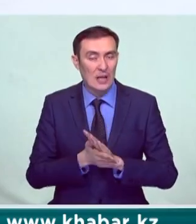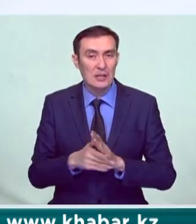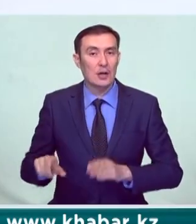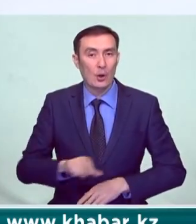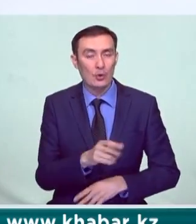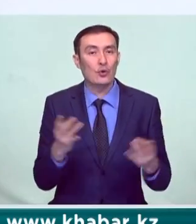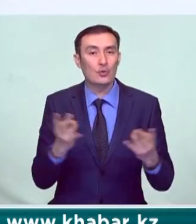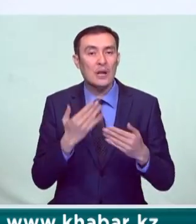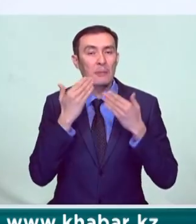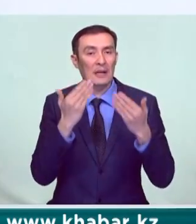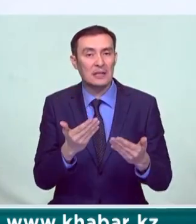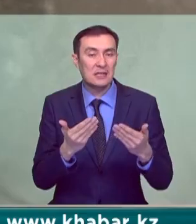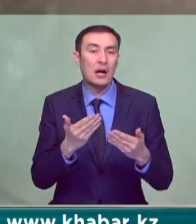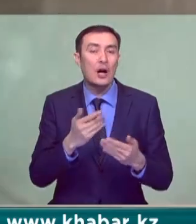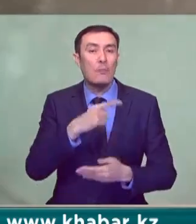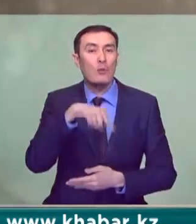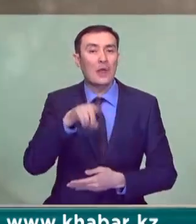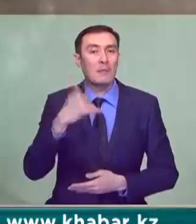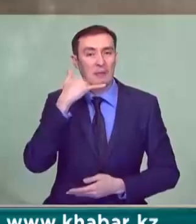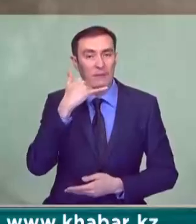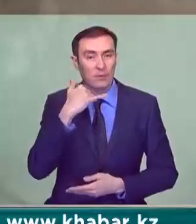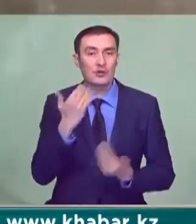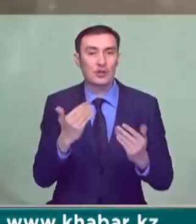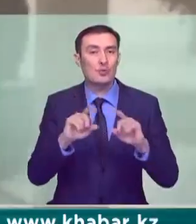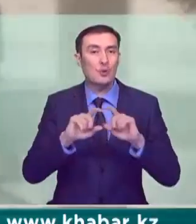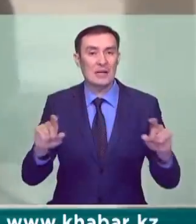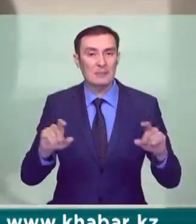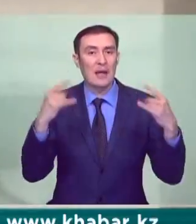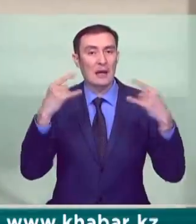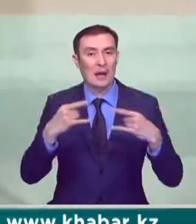ситуации на дороге следует обратиться по номерам, указанным сейчас на экране.